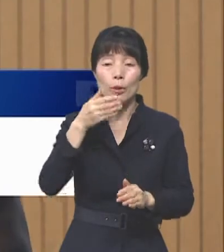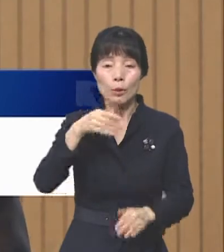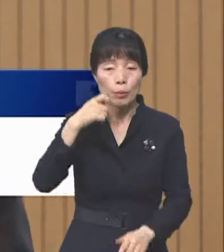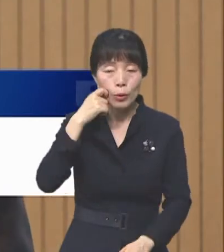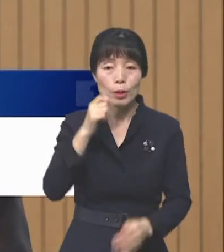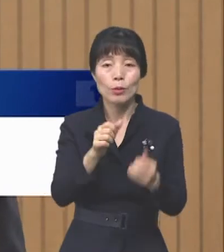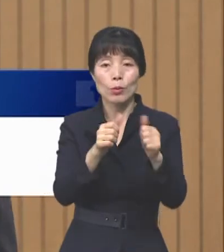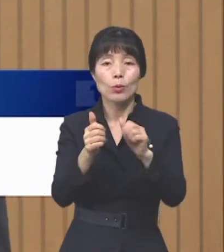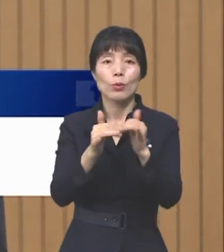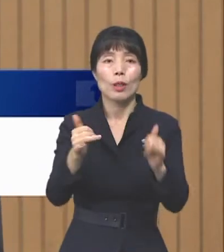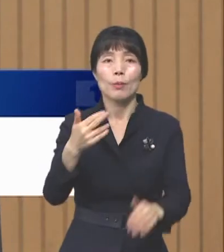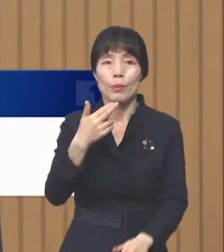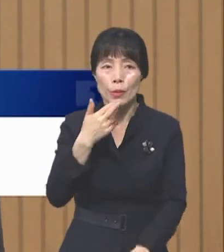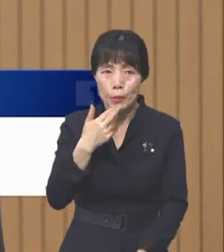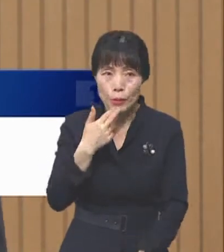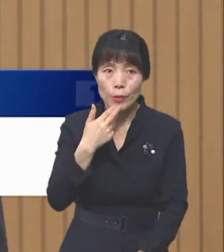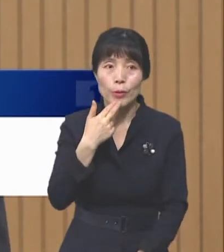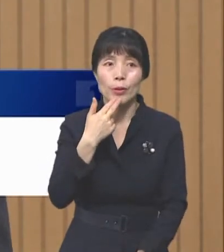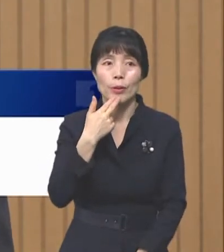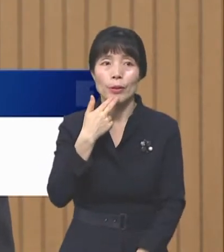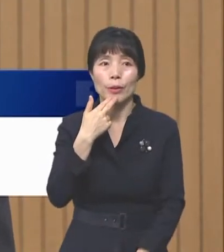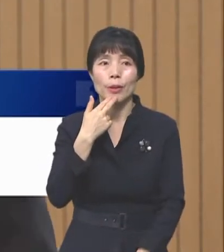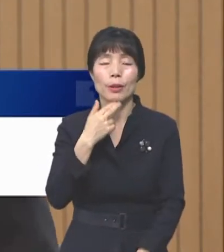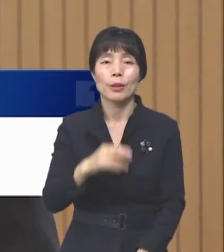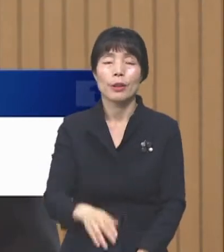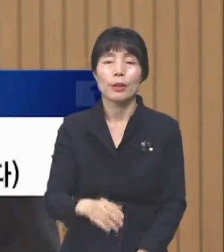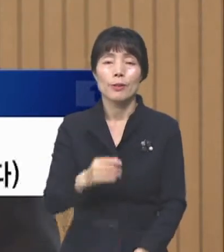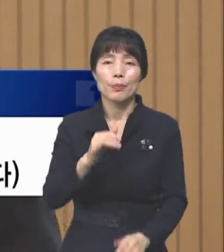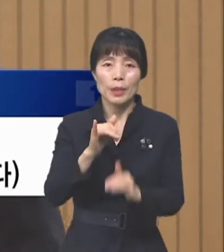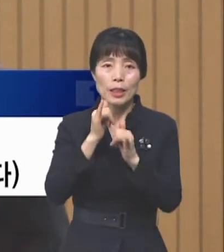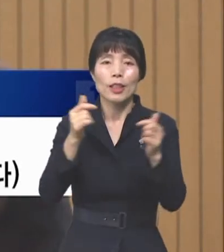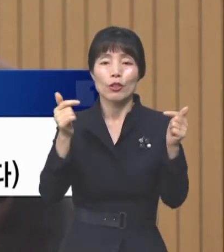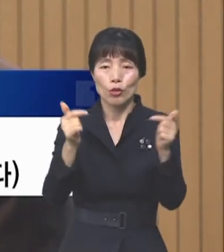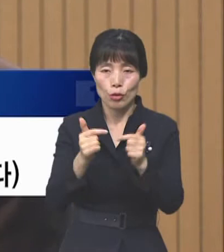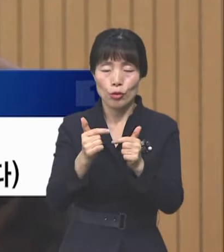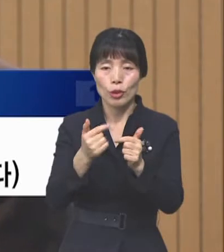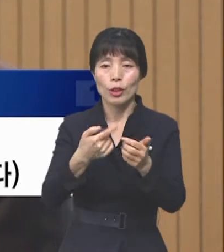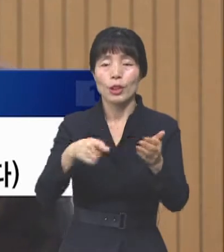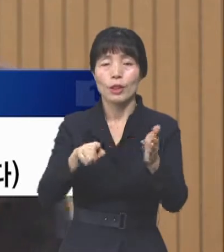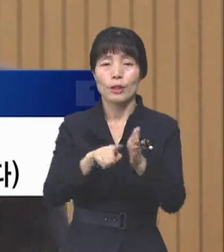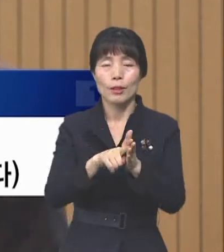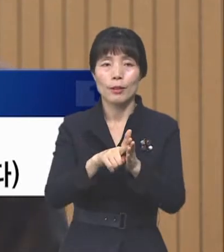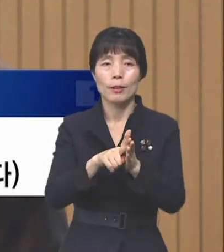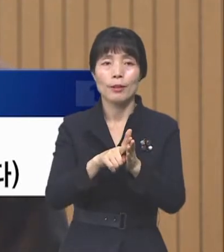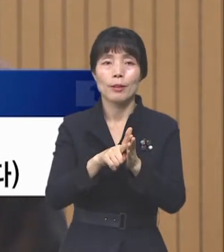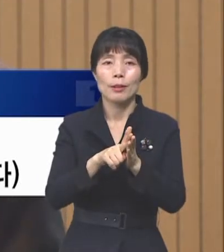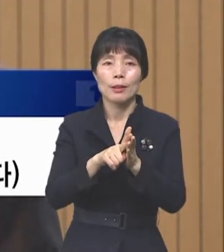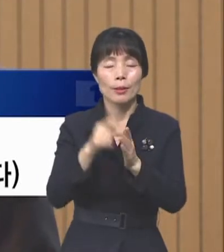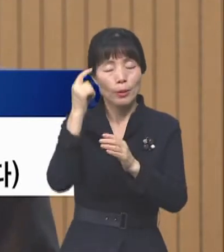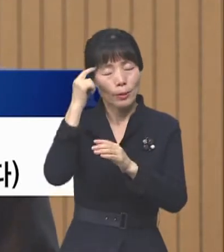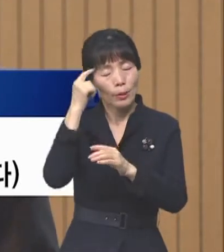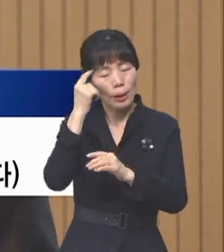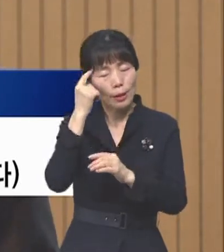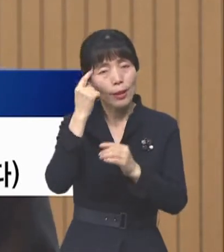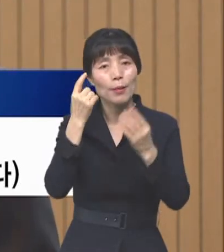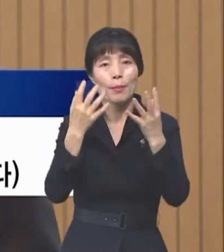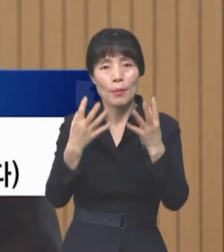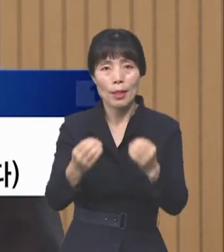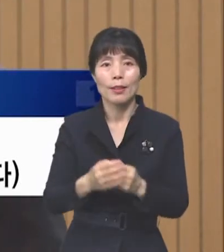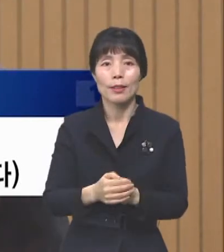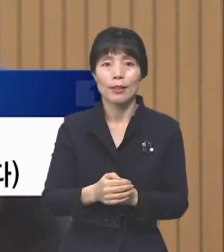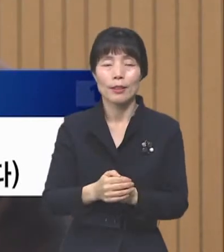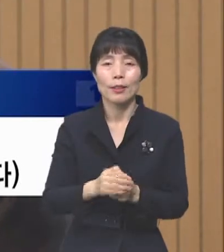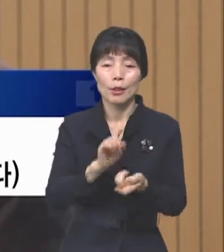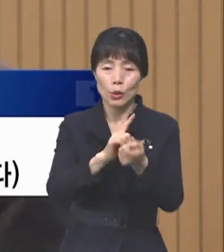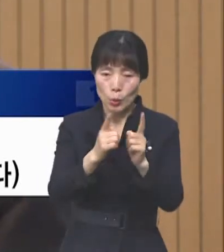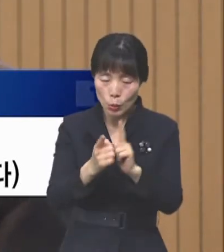그런 인천 만들고 싶은 생각이 많아요. 이렇게 생기는 문제들에 대해서 과연 어떻게 좀 해야 될 건가,